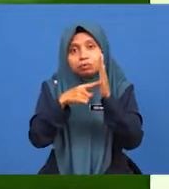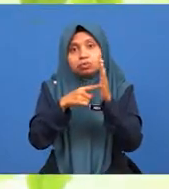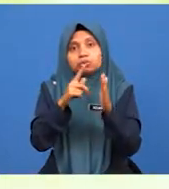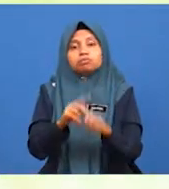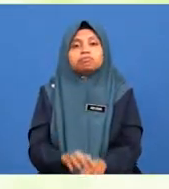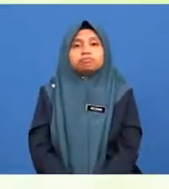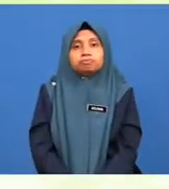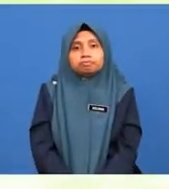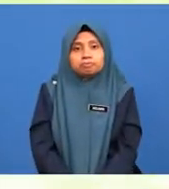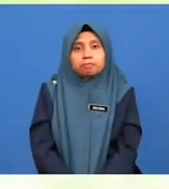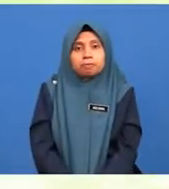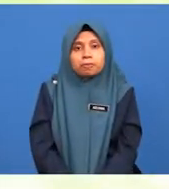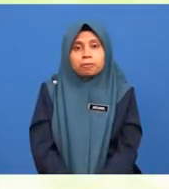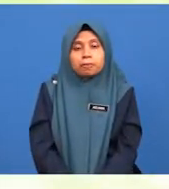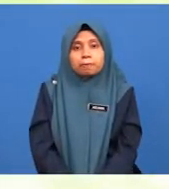nanti.